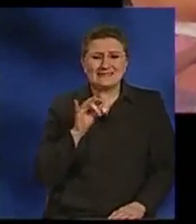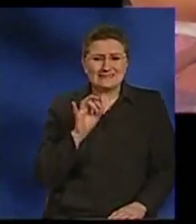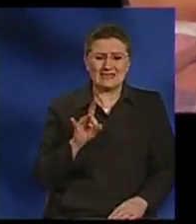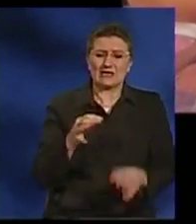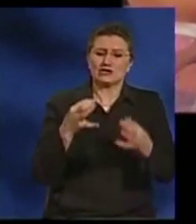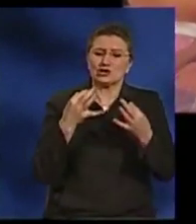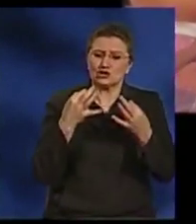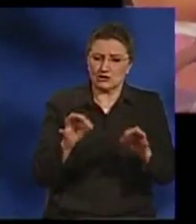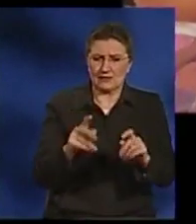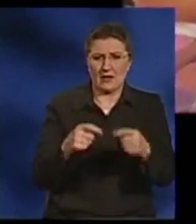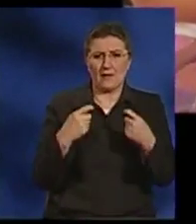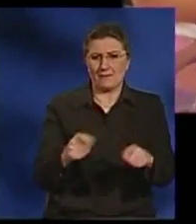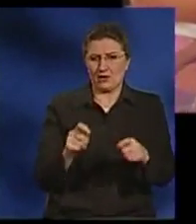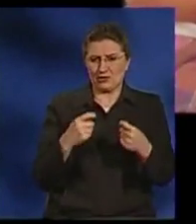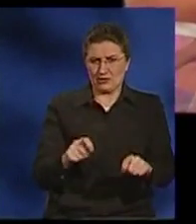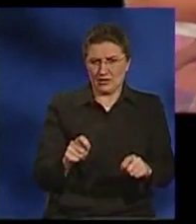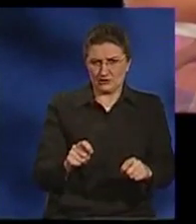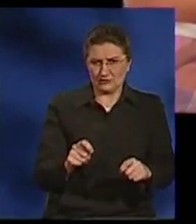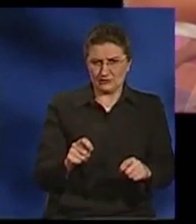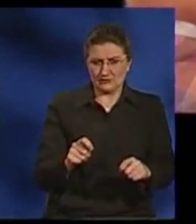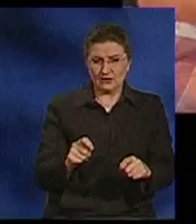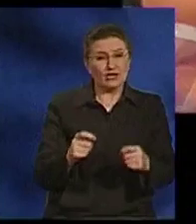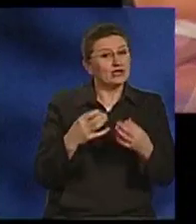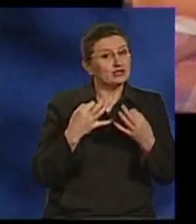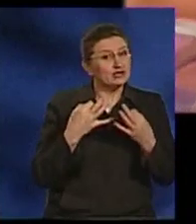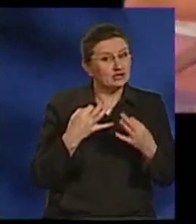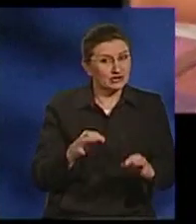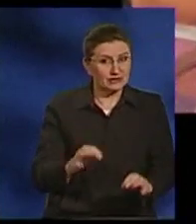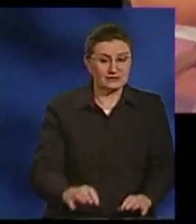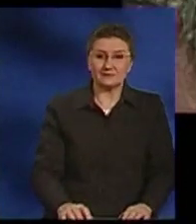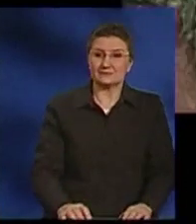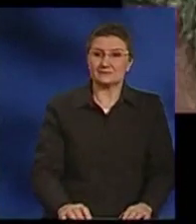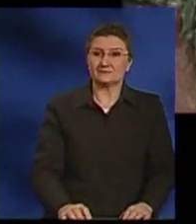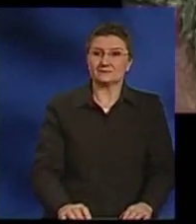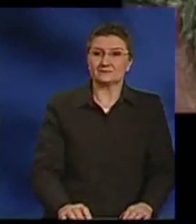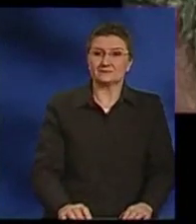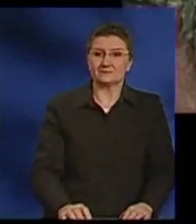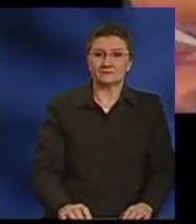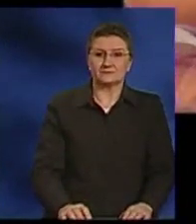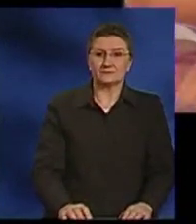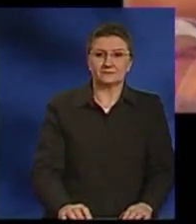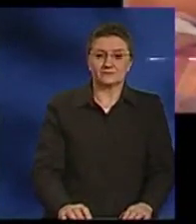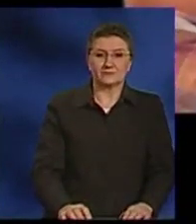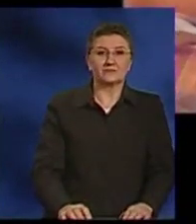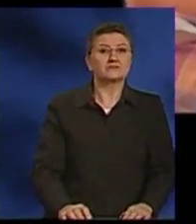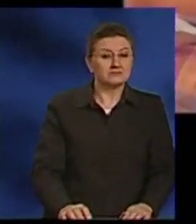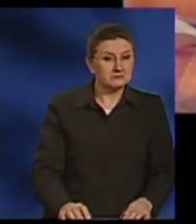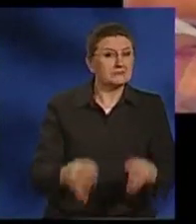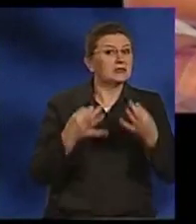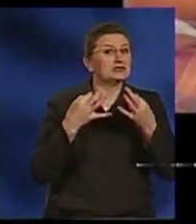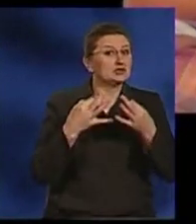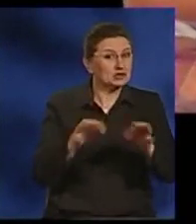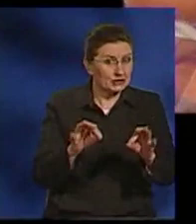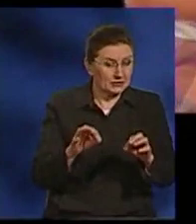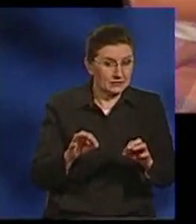разрешение на продажу. Разрешил. А вон и магистр Питц. Да,